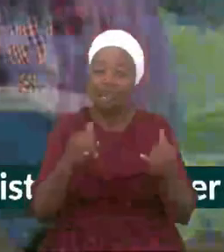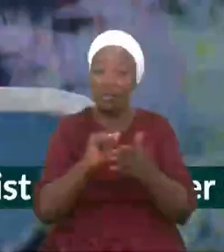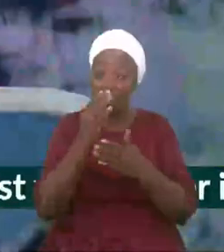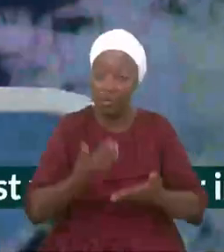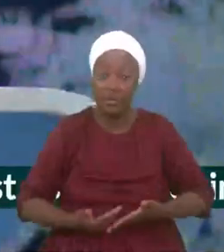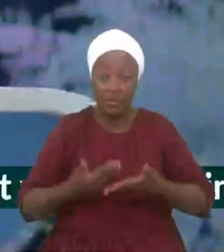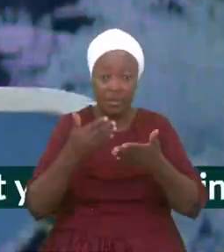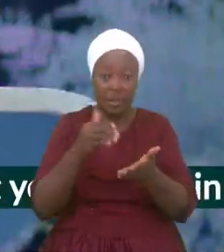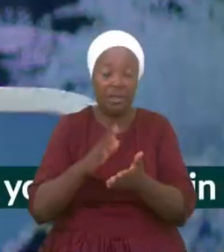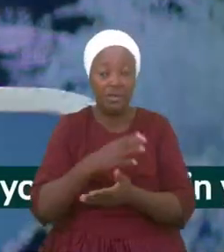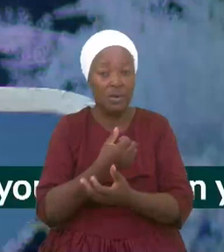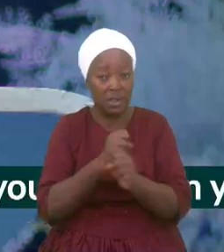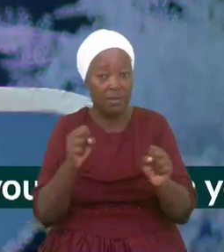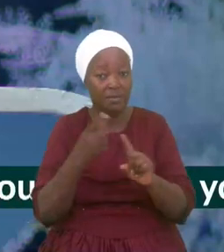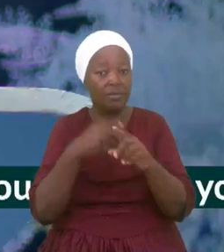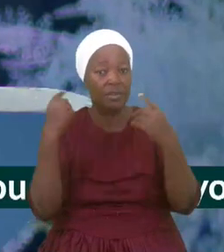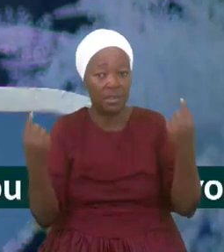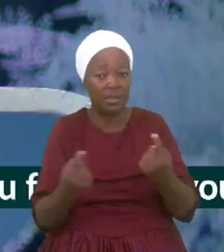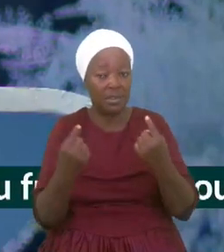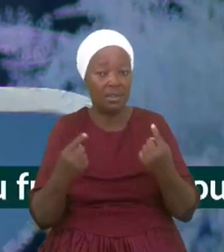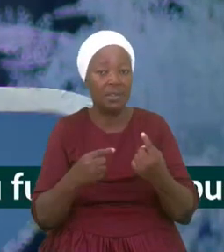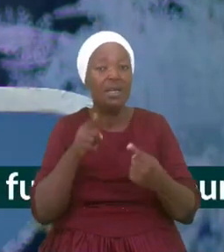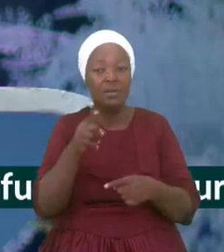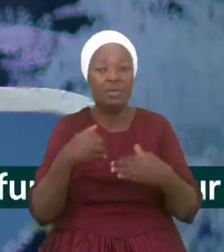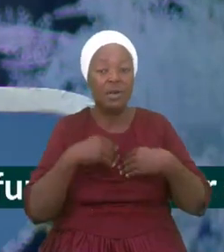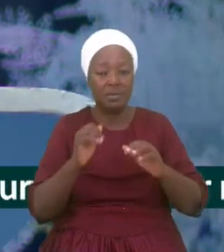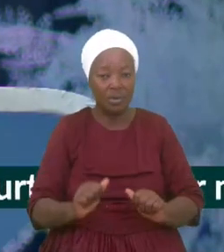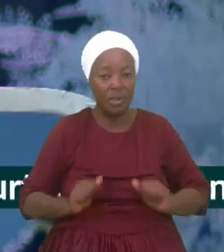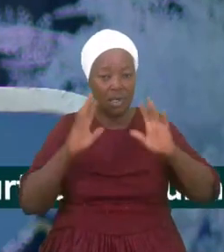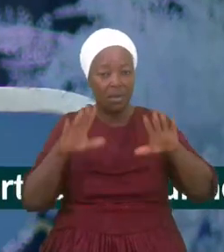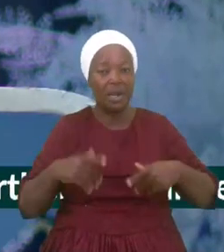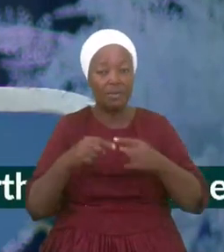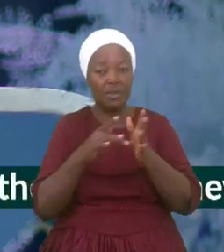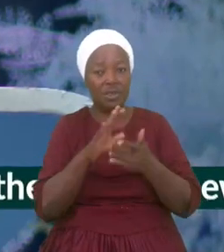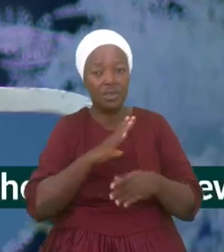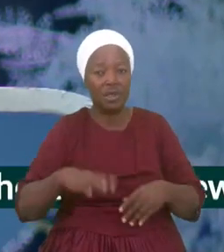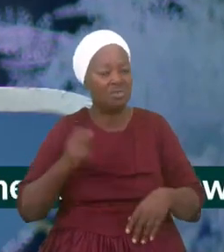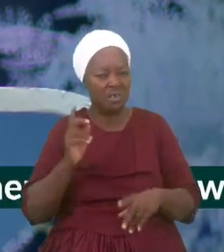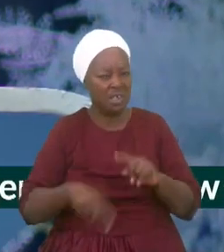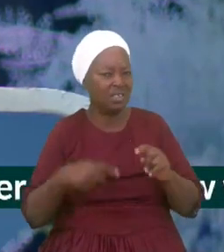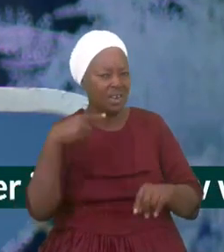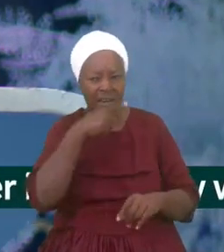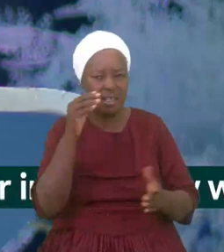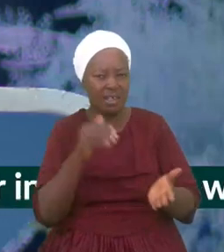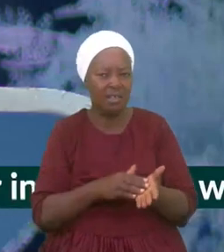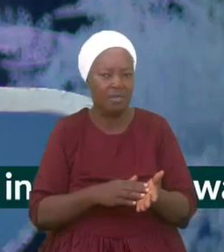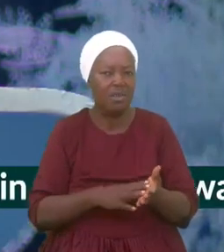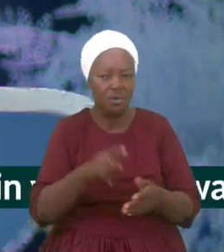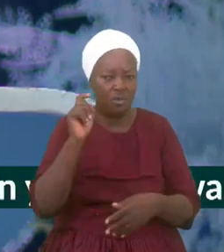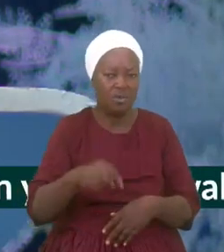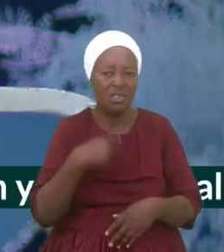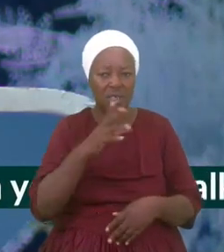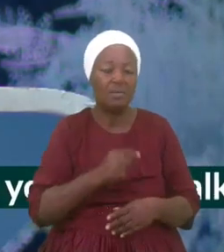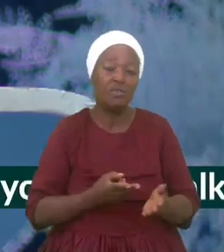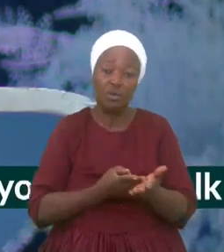que vous remplissez puisque vous êtes maintenant les deux nouveaux et vous avez donné votre vie au Seigneur